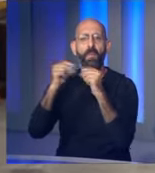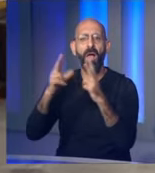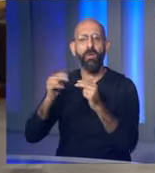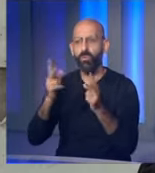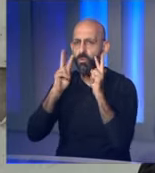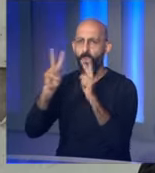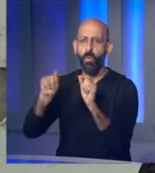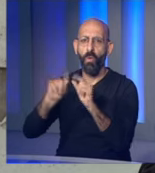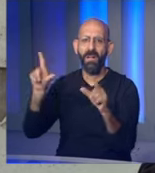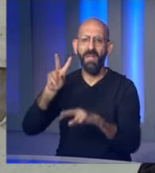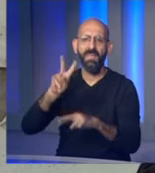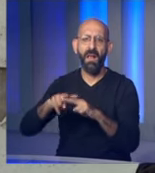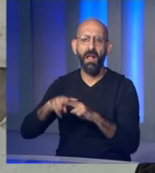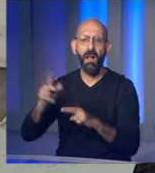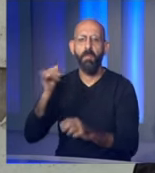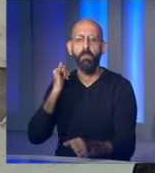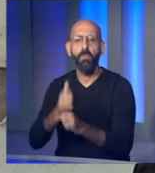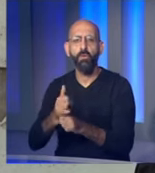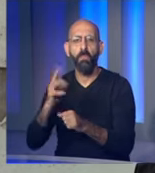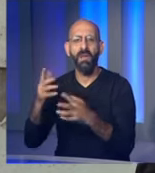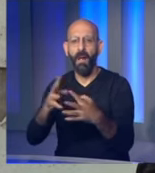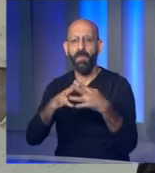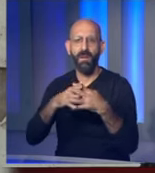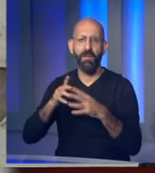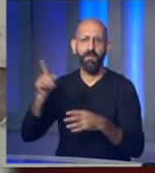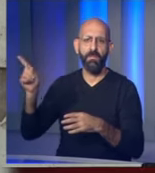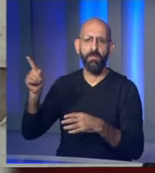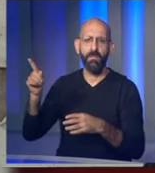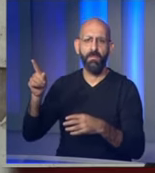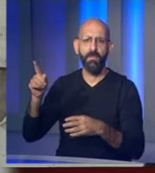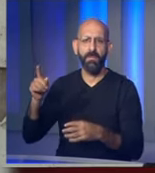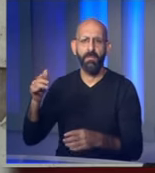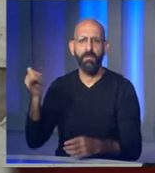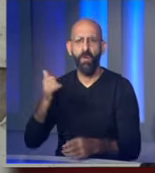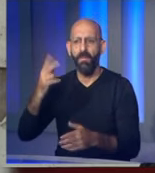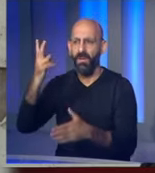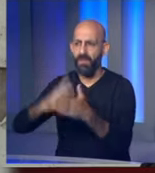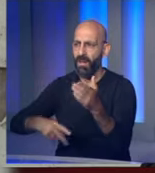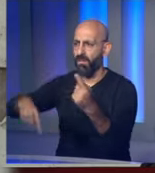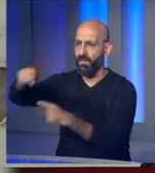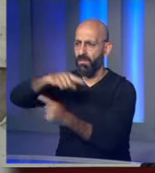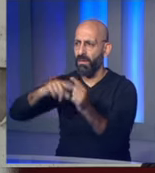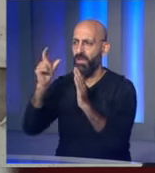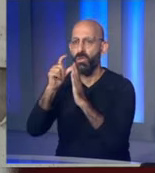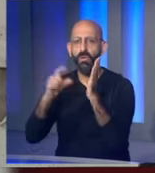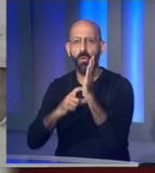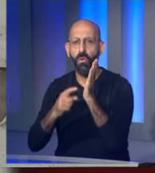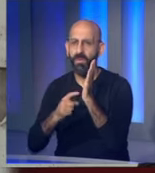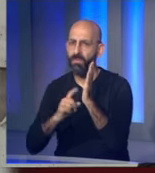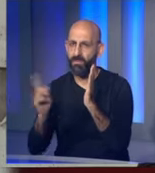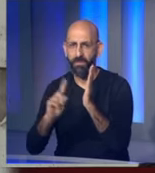السياديه الاتفاق الحالي يلي مزمع لبنان يقوم فيه مع اسرائيل عبر